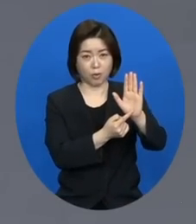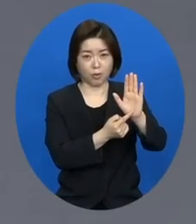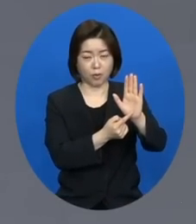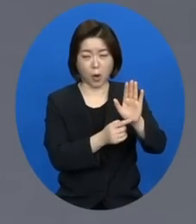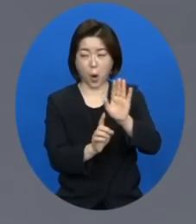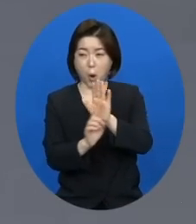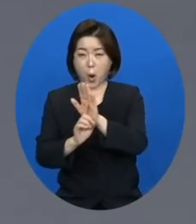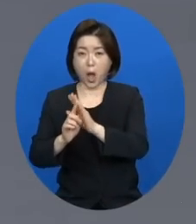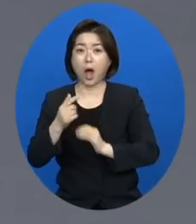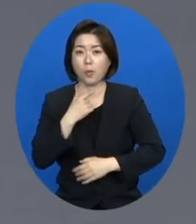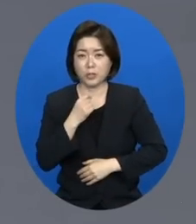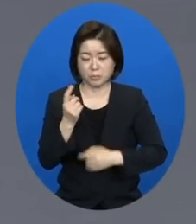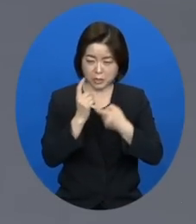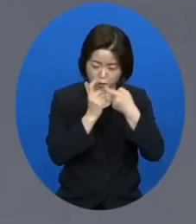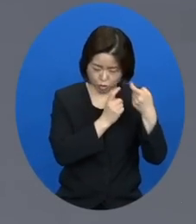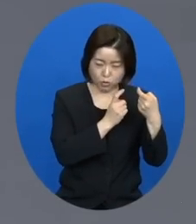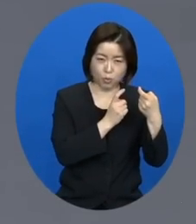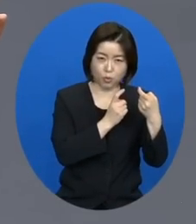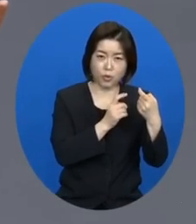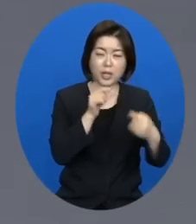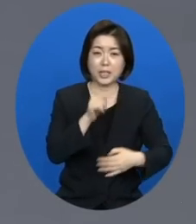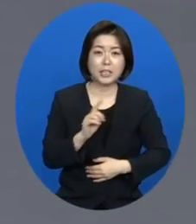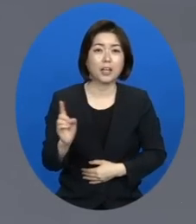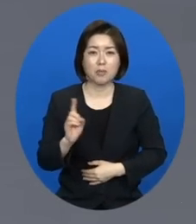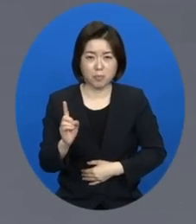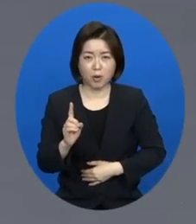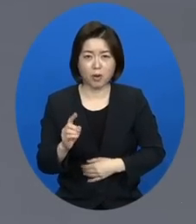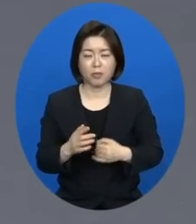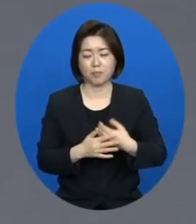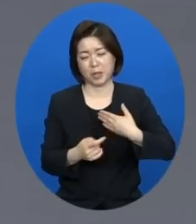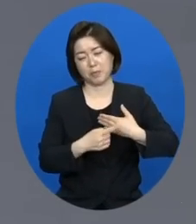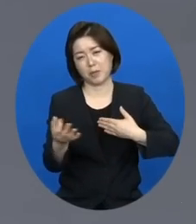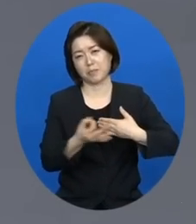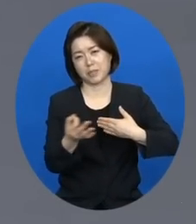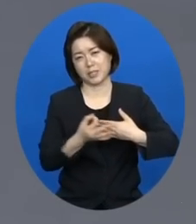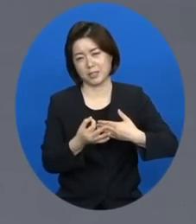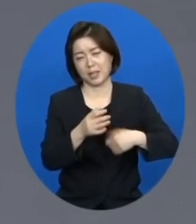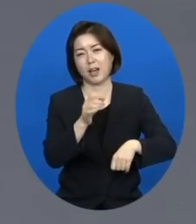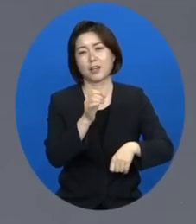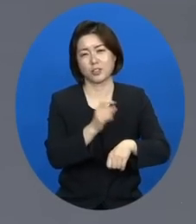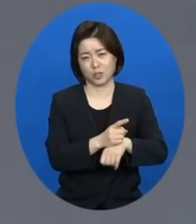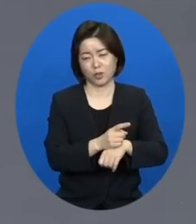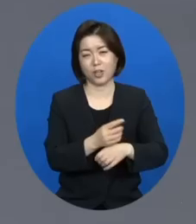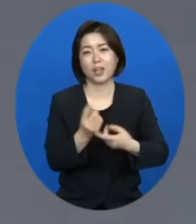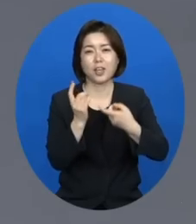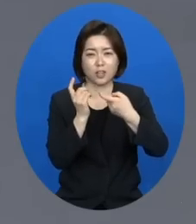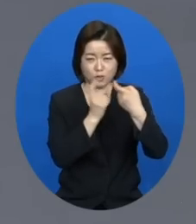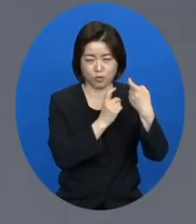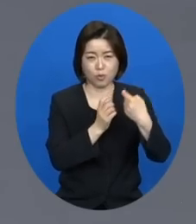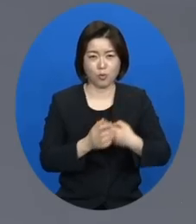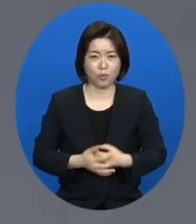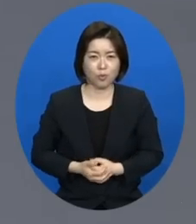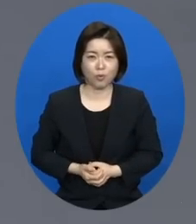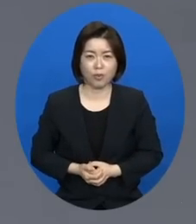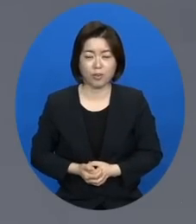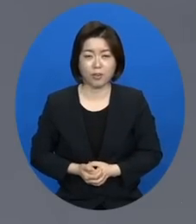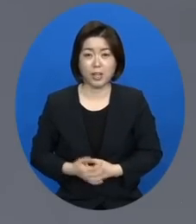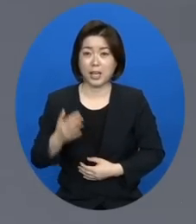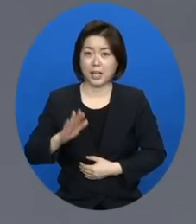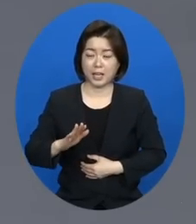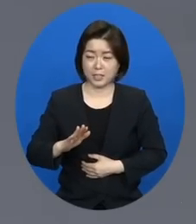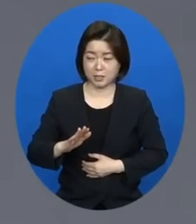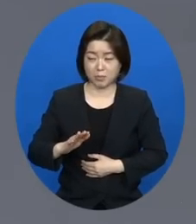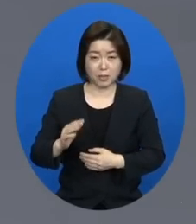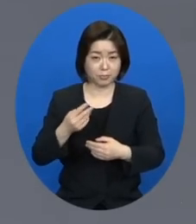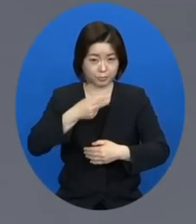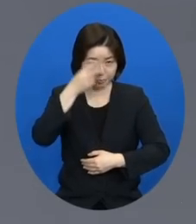알려주고 싶은 그 유혹, 이것이 뭐예요? 피상성의 유혹입니다. 그러나 요셉은